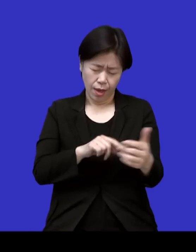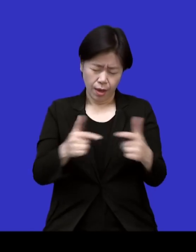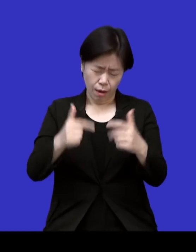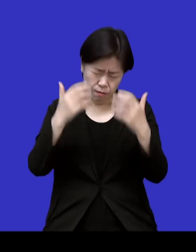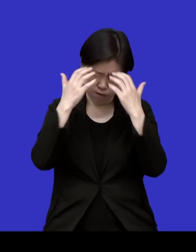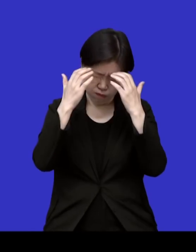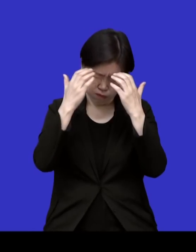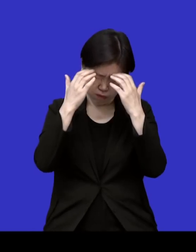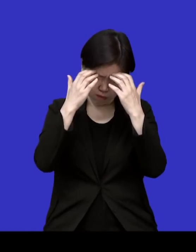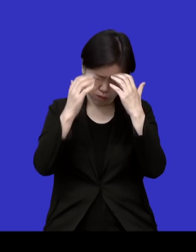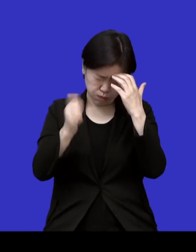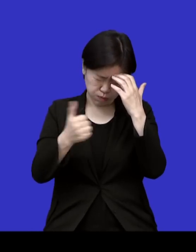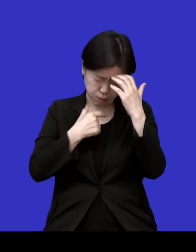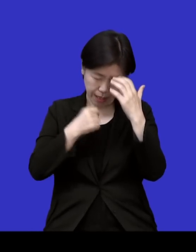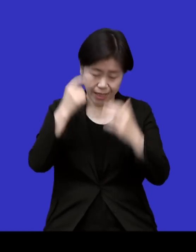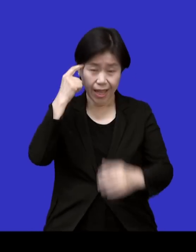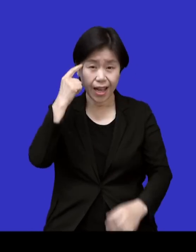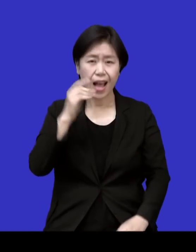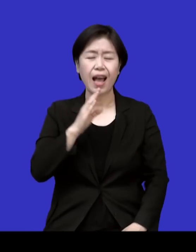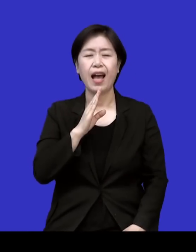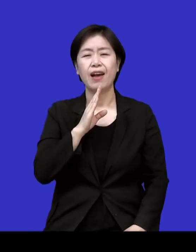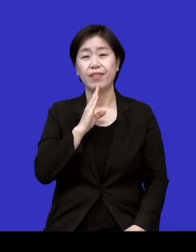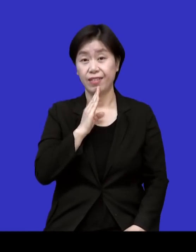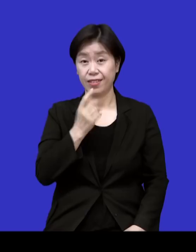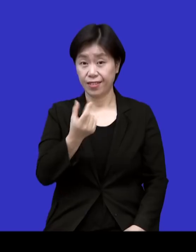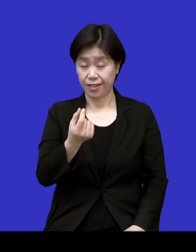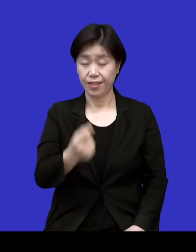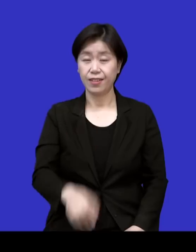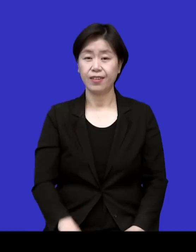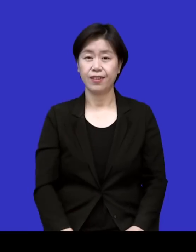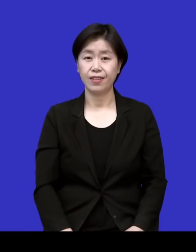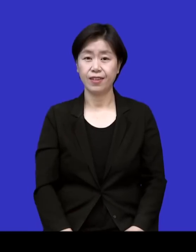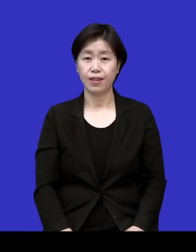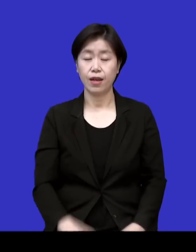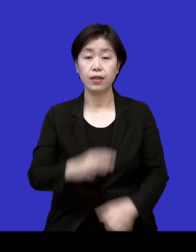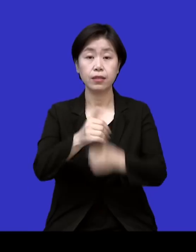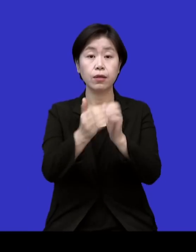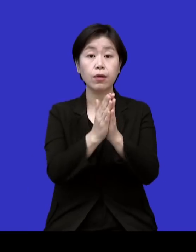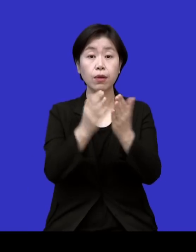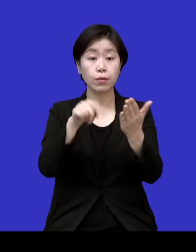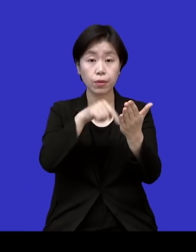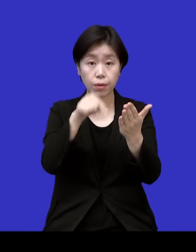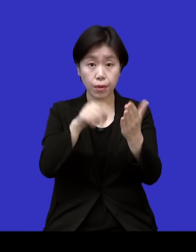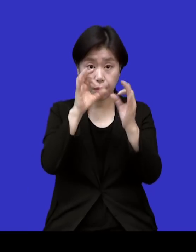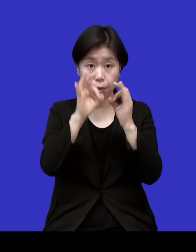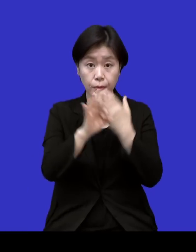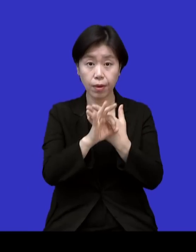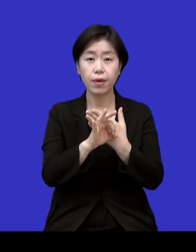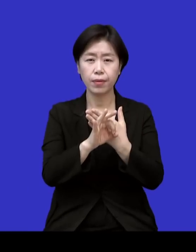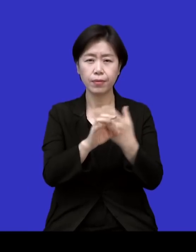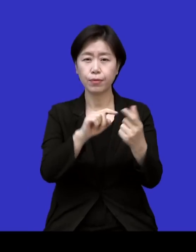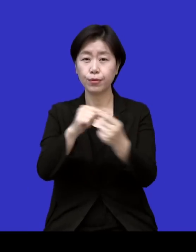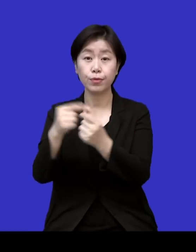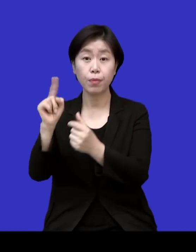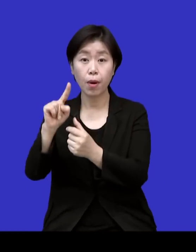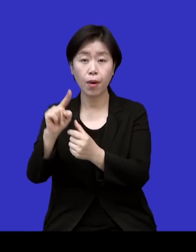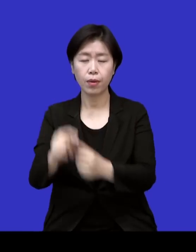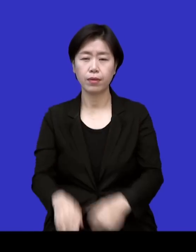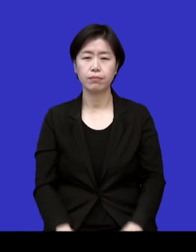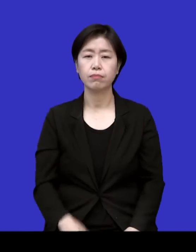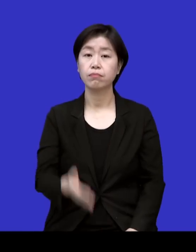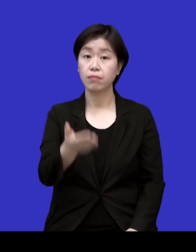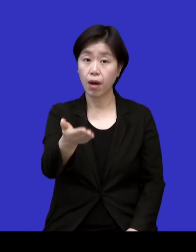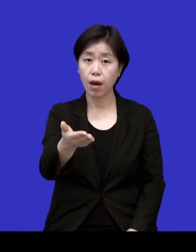네. 근데 성경 말씀에 에스겔 말씀에 피투성이가 돼도 살아있으라 이런 말씀이 있어요. 네. 저희 목사님이